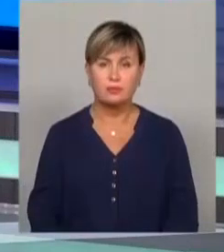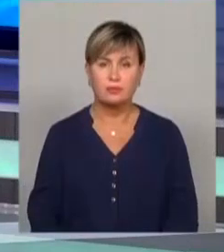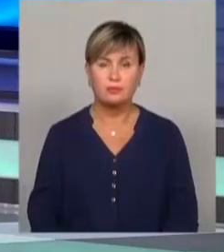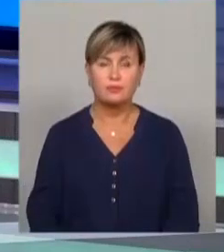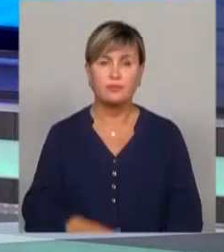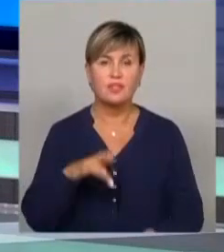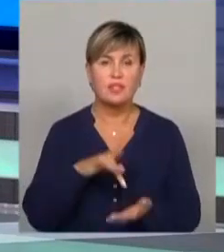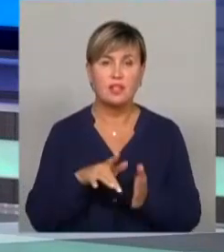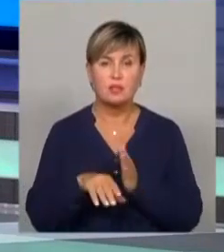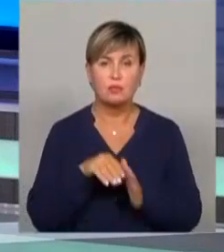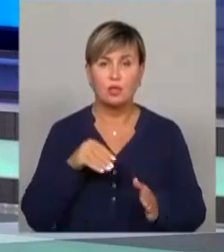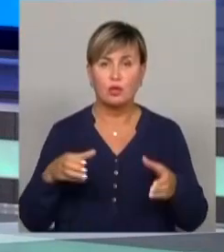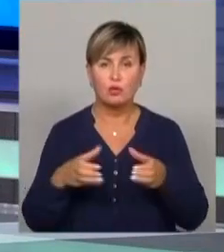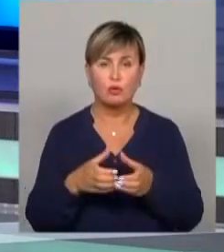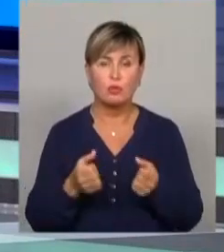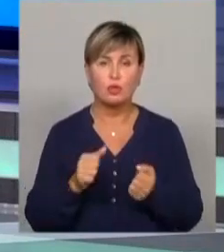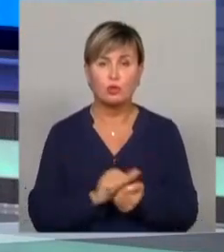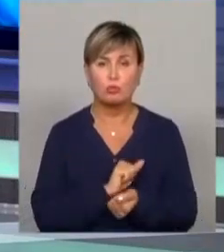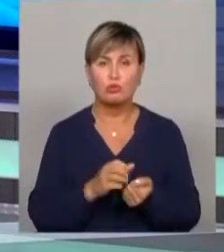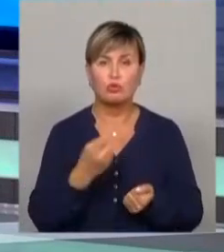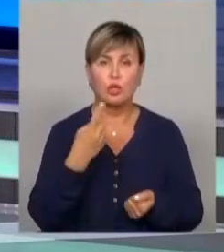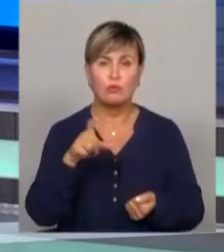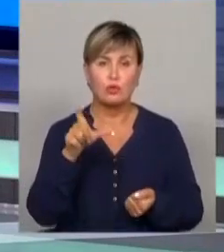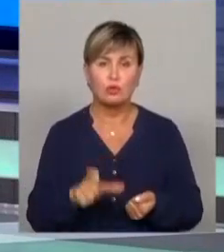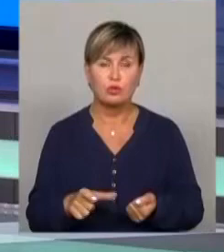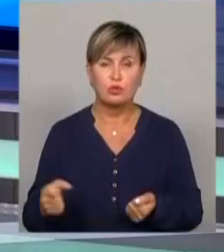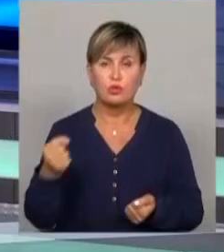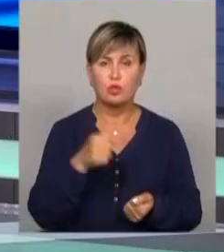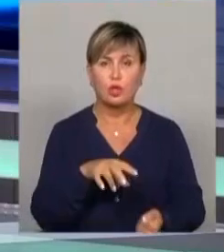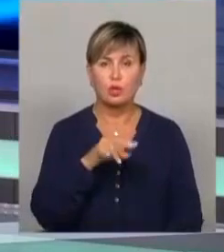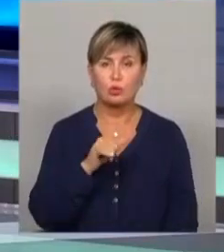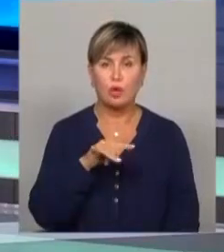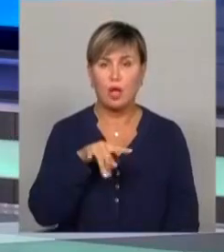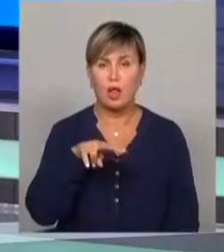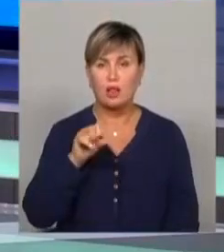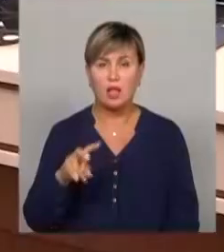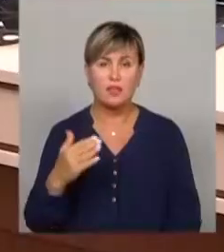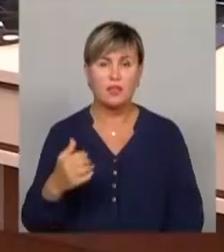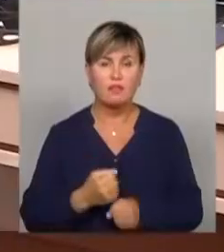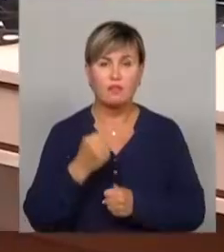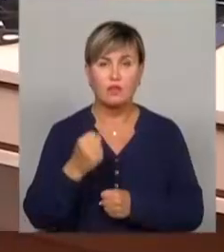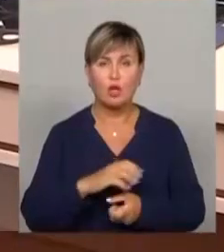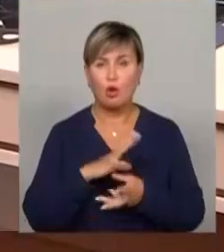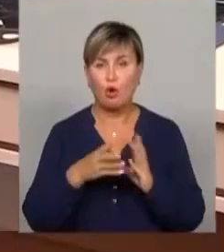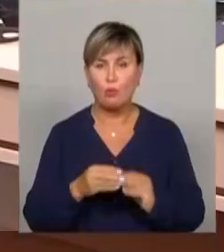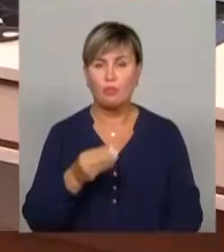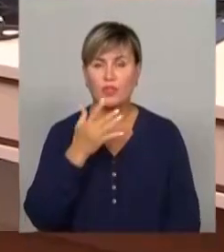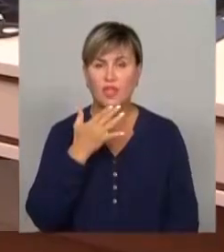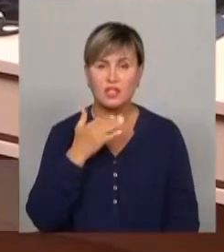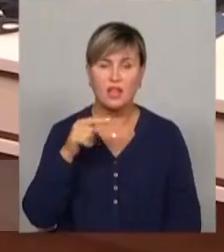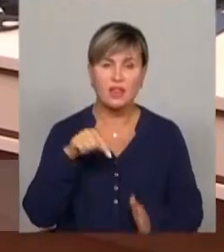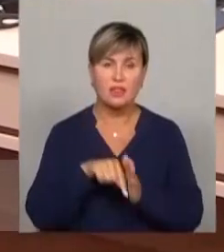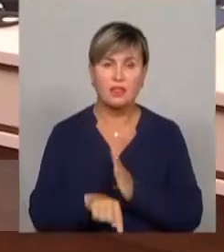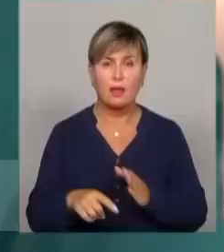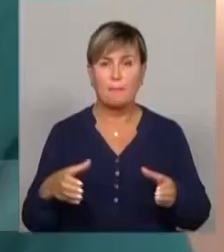Центр избирком принял документы еще одного претендента в кандидаты Нурлана Уизбаева. Его выдвинула общенациональная